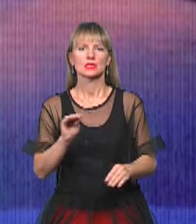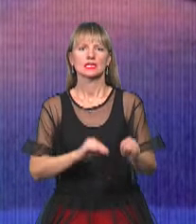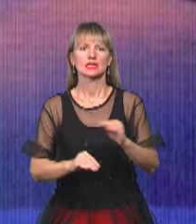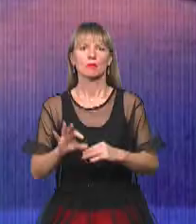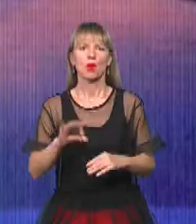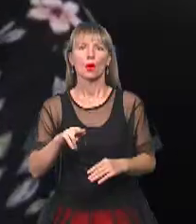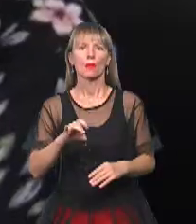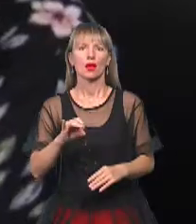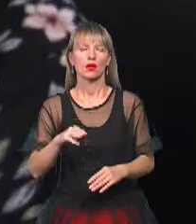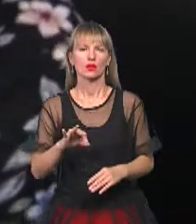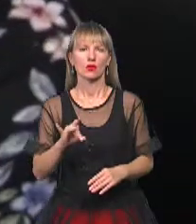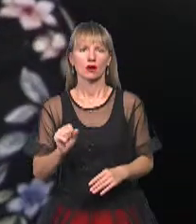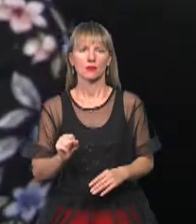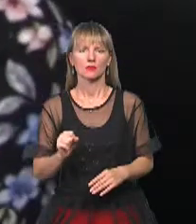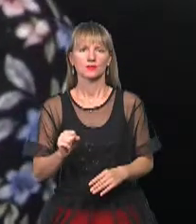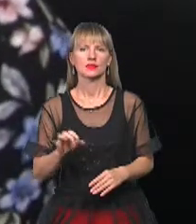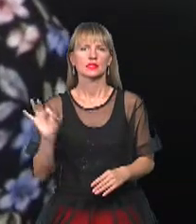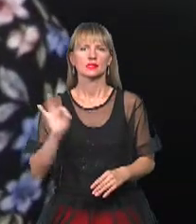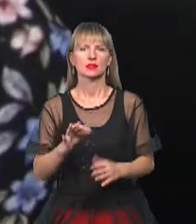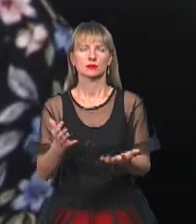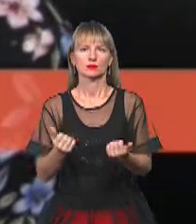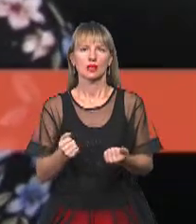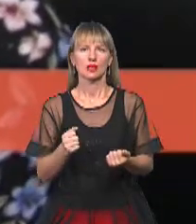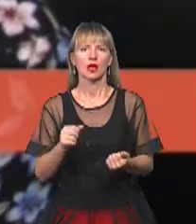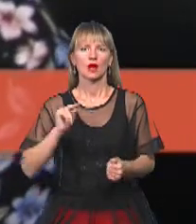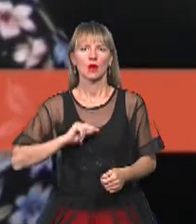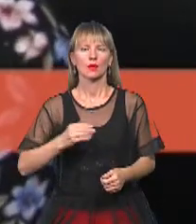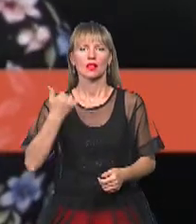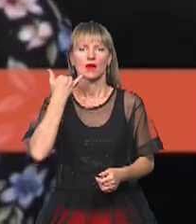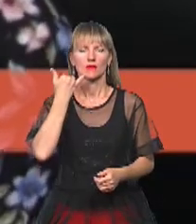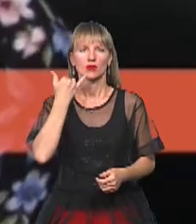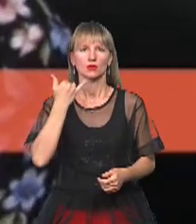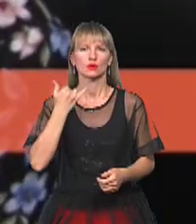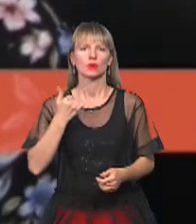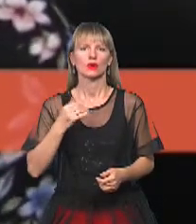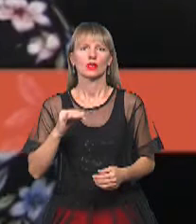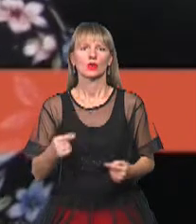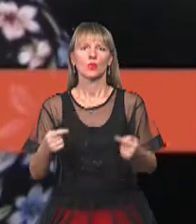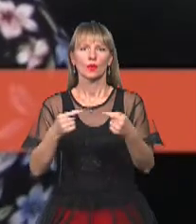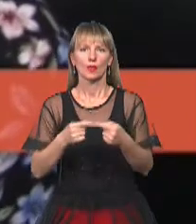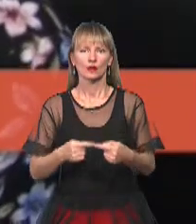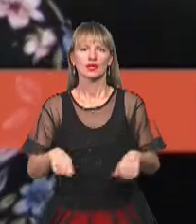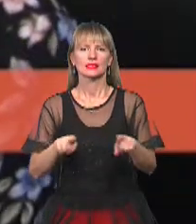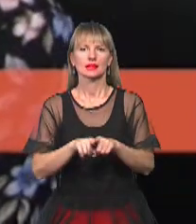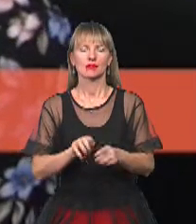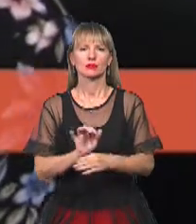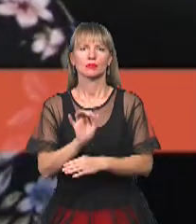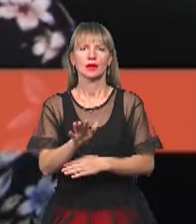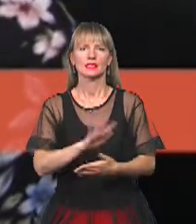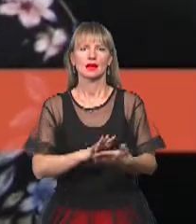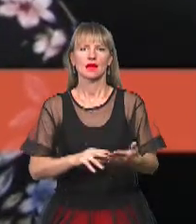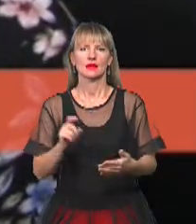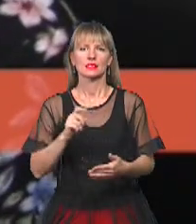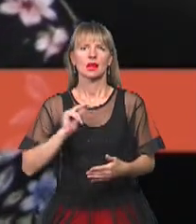оператора. Ми відразу приймаємо її до роботи, телефонуємо заявителю, уточнюємо. Також відправляємо заявку до